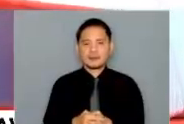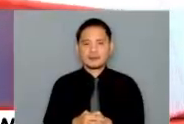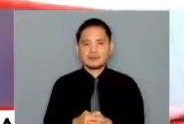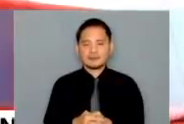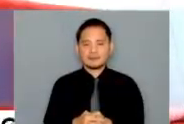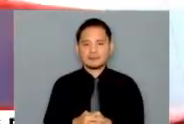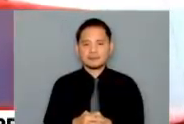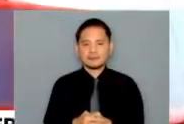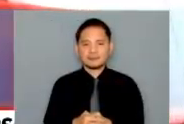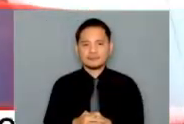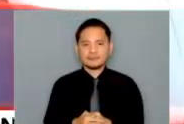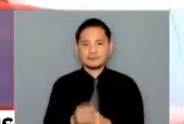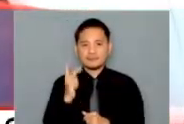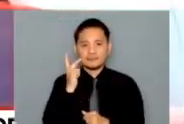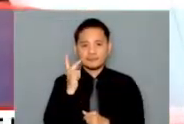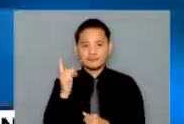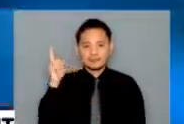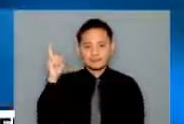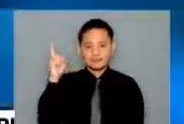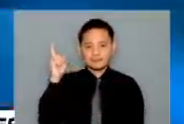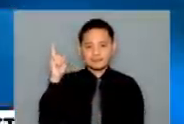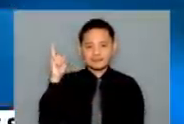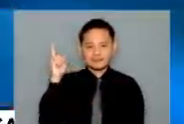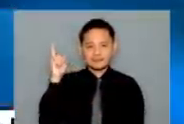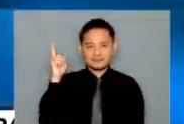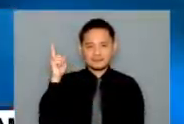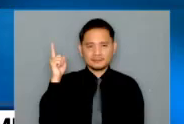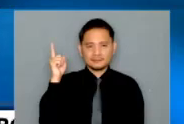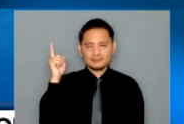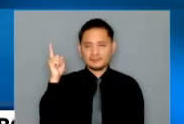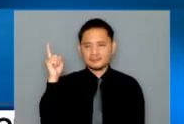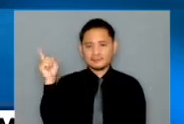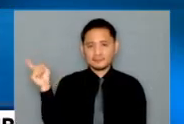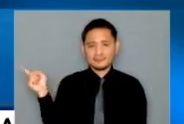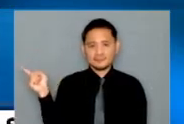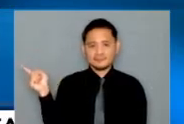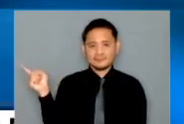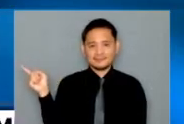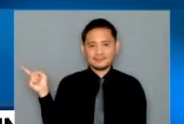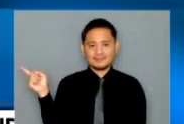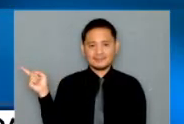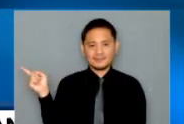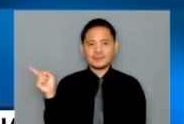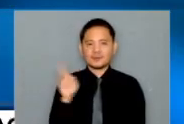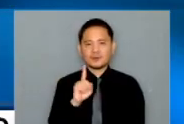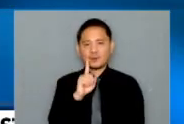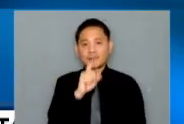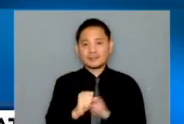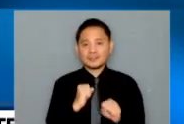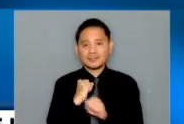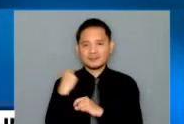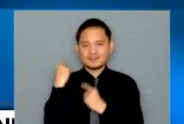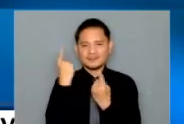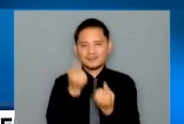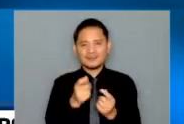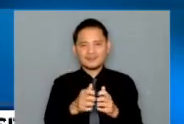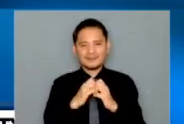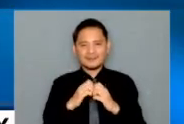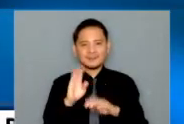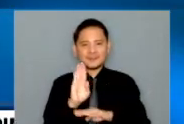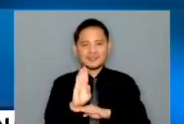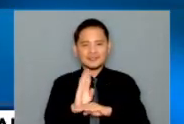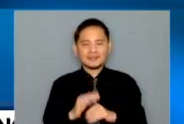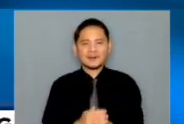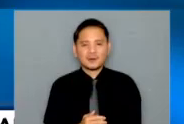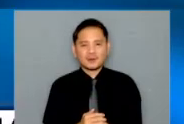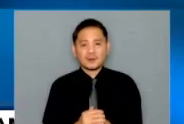Ito na. So, ito po ang aming gracing table. 1 year na po ito na nag-run sa public, sa atin po. So, hopefully, sa mga celebration